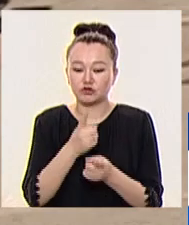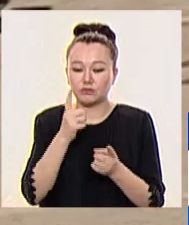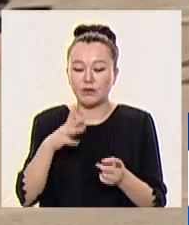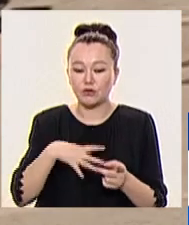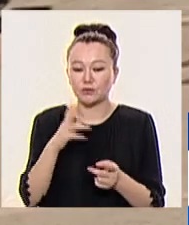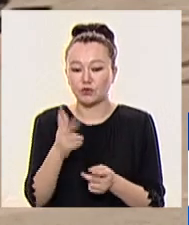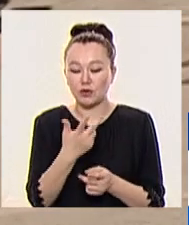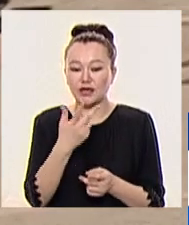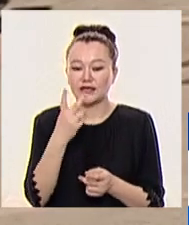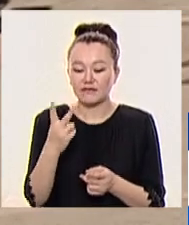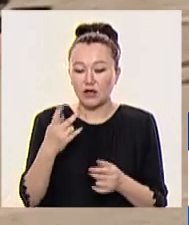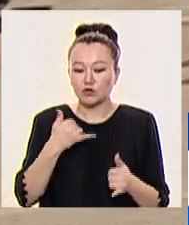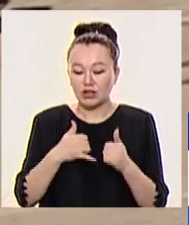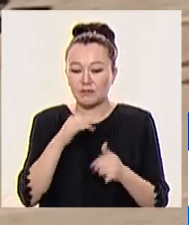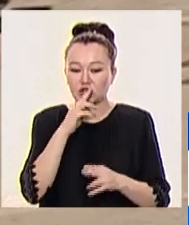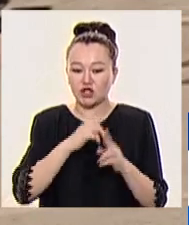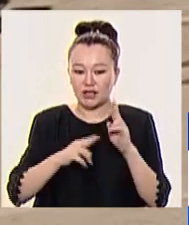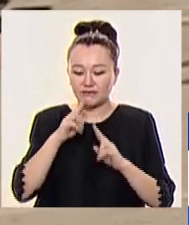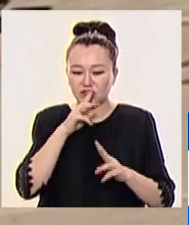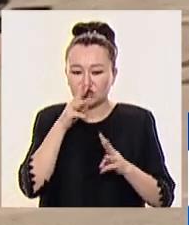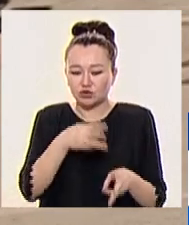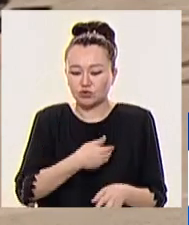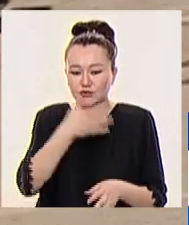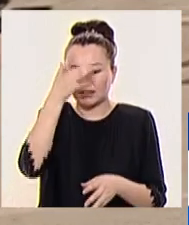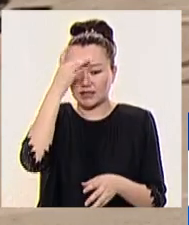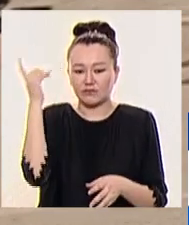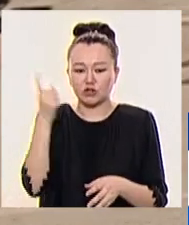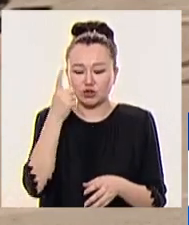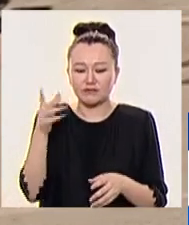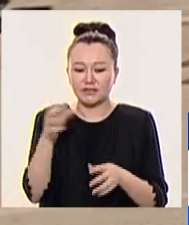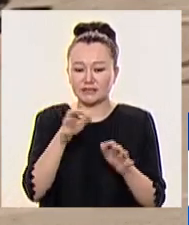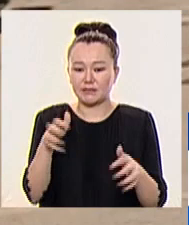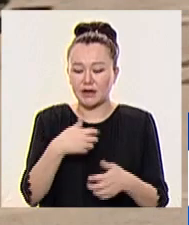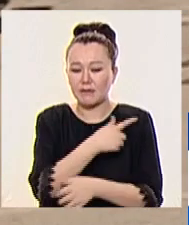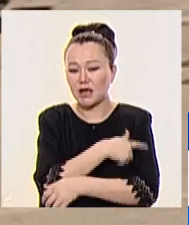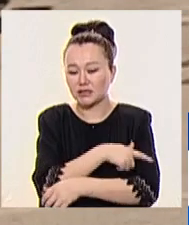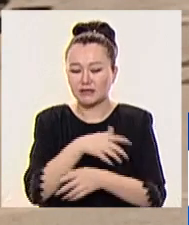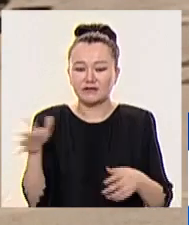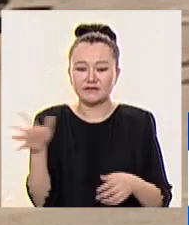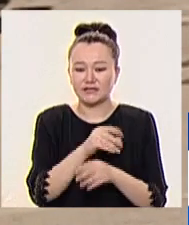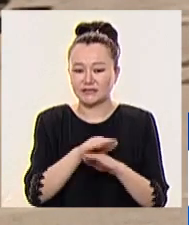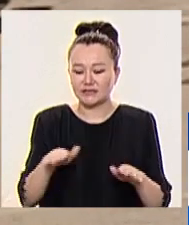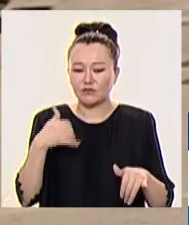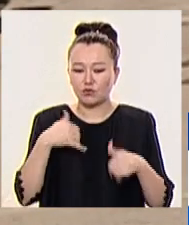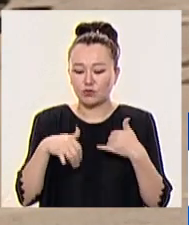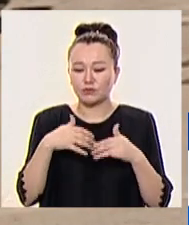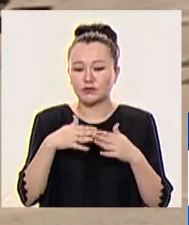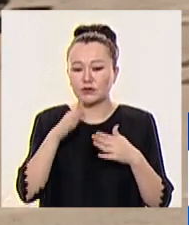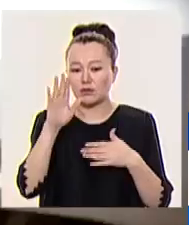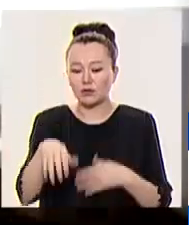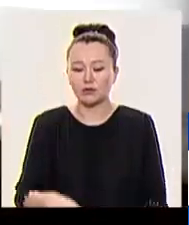3 учеников и 2 учителей пожаловались на тошноту и головокружение. Их увезли в больницу. Всех детей и педагогов